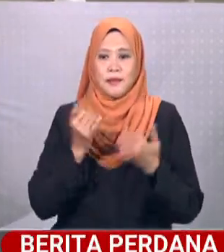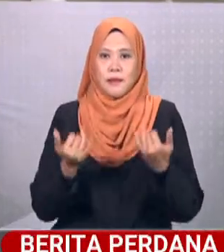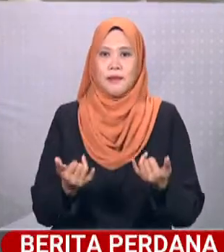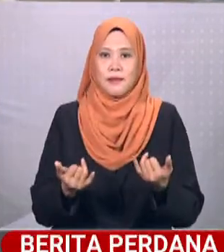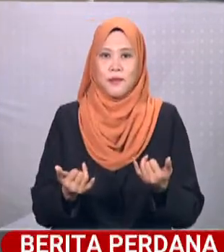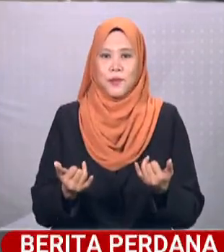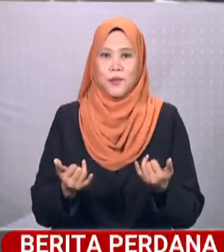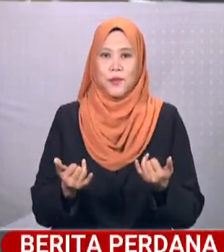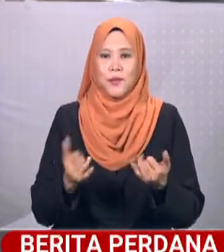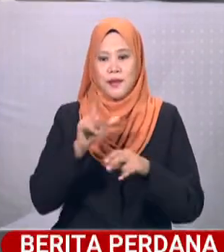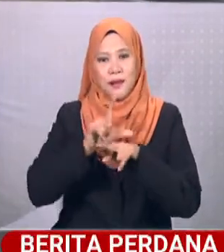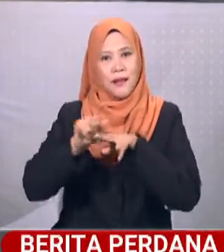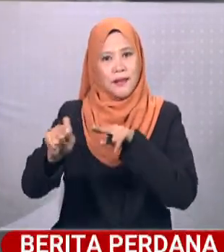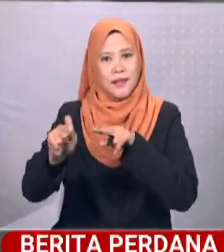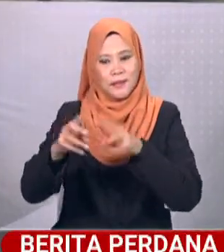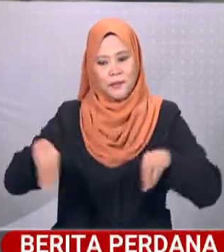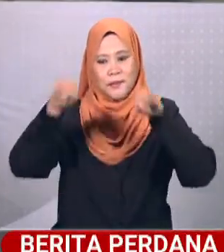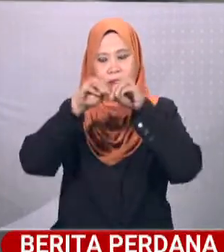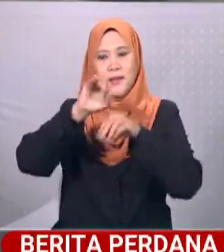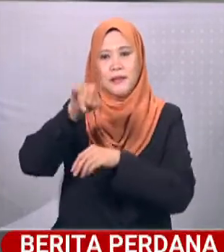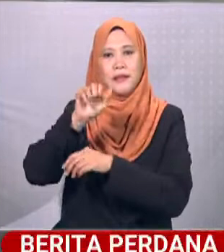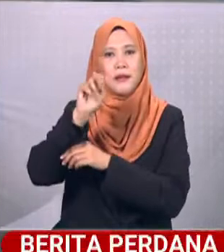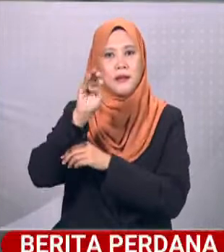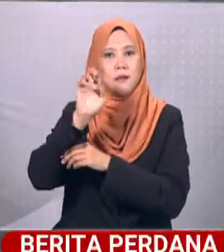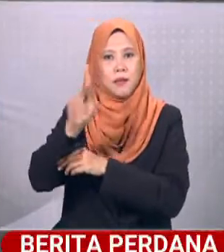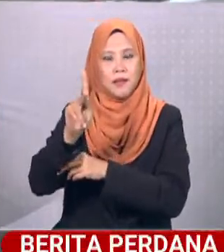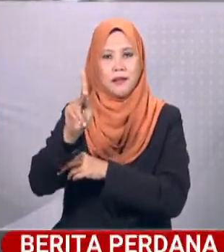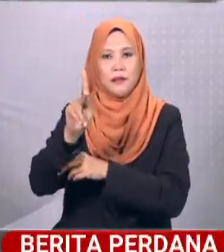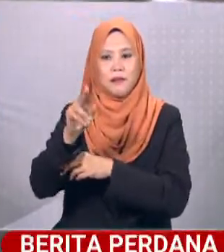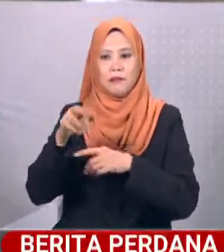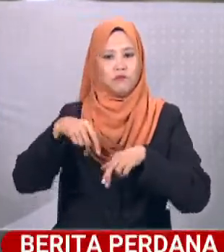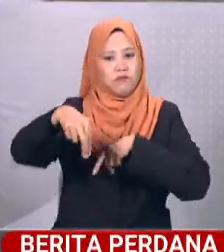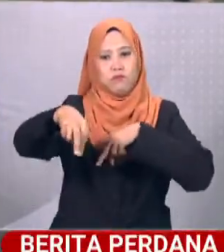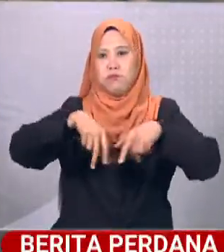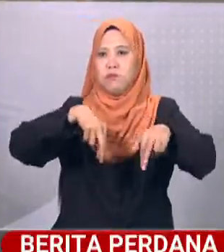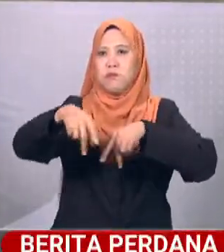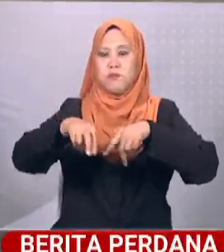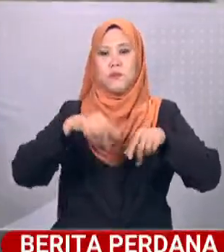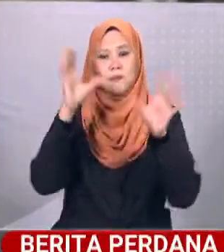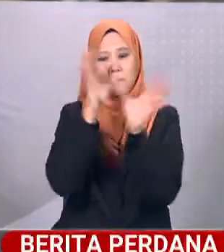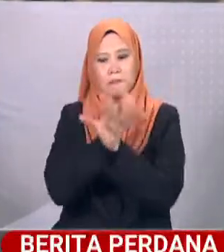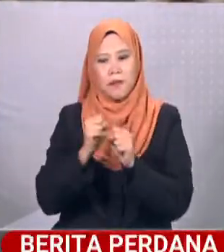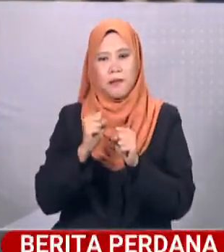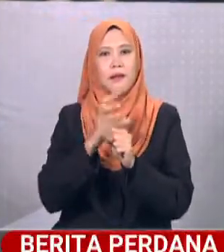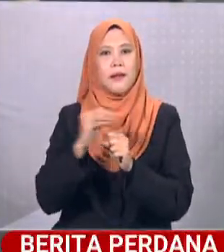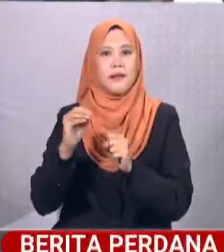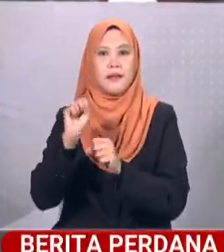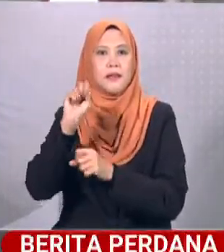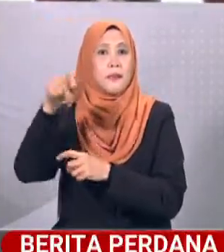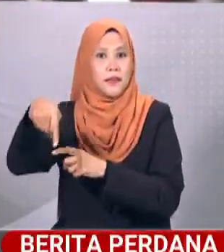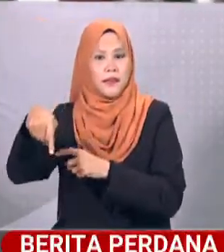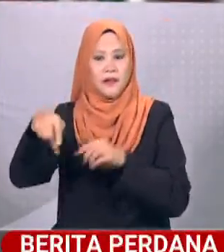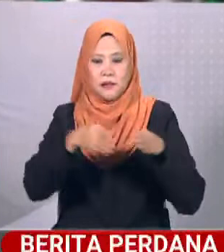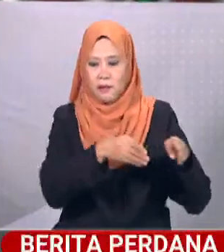berada di stesen LRT Masjid Jamek yang merupakan laluan integrasi bagi laluan Ampang dan laluan Sri Petaling. Dan